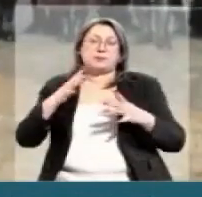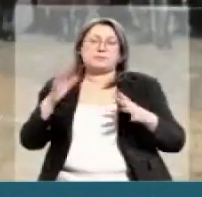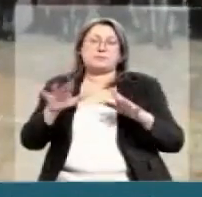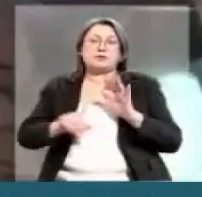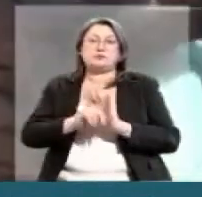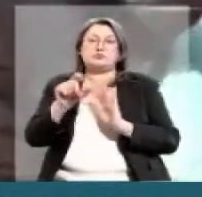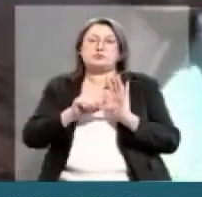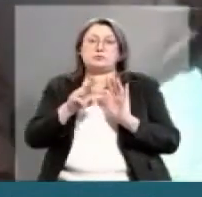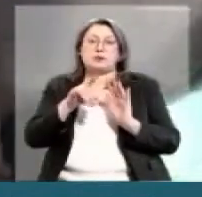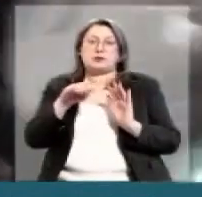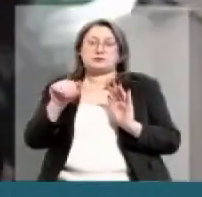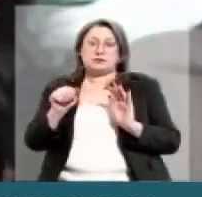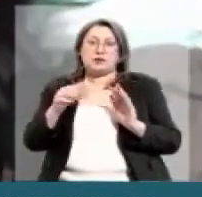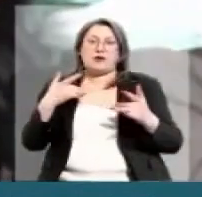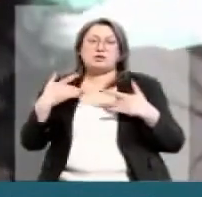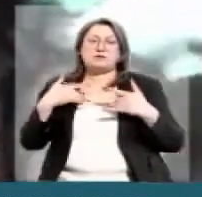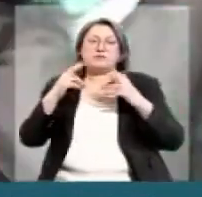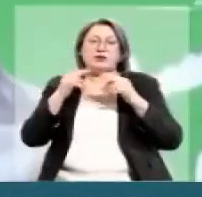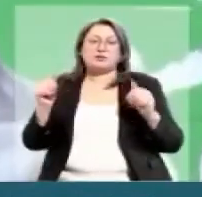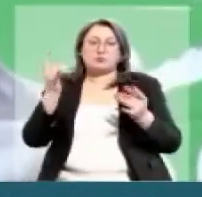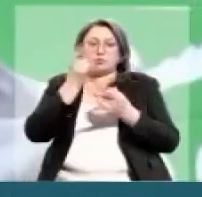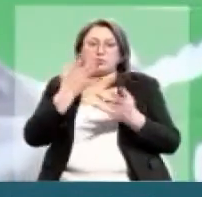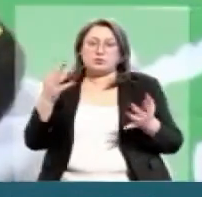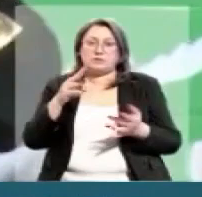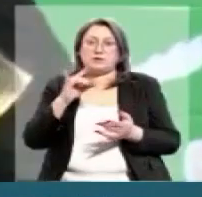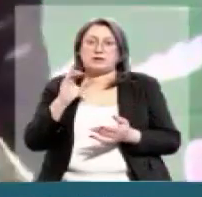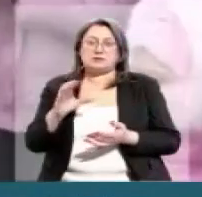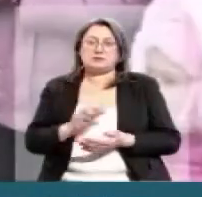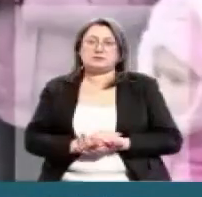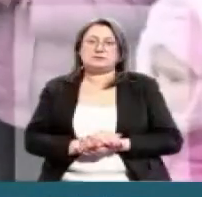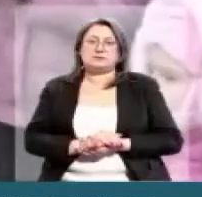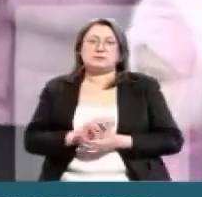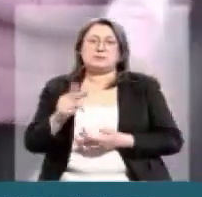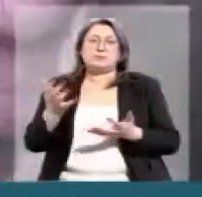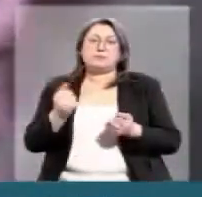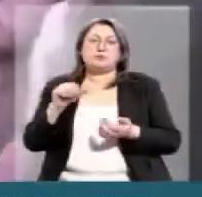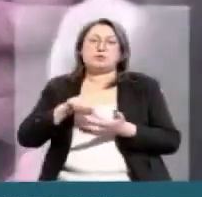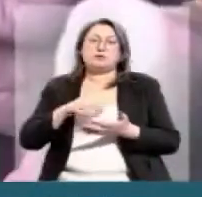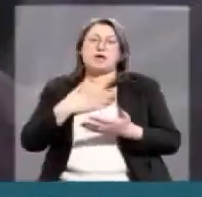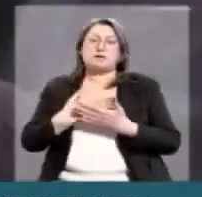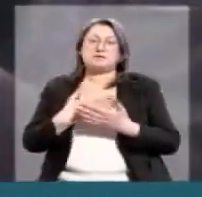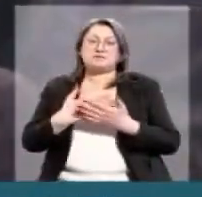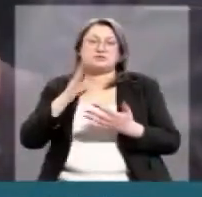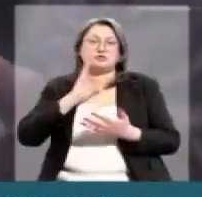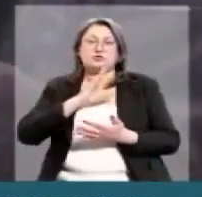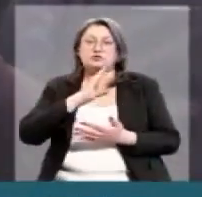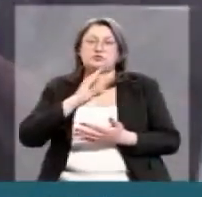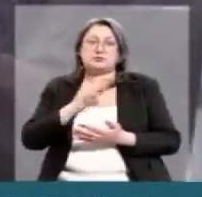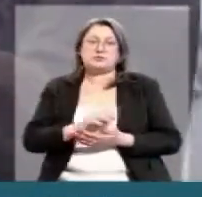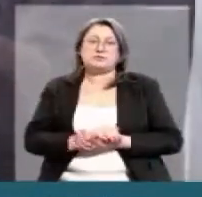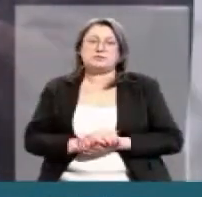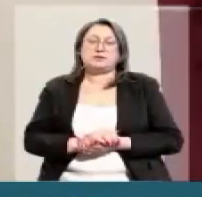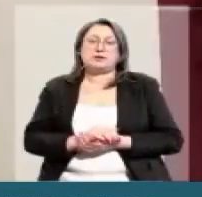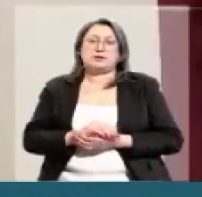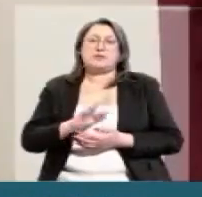концертпен басталмақ. Оған қызметтің әртүрлі салаларында жетістікке жеткен қаланың ең белсенді әйелдері қатысады. Ал келесі күні концерттік бағдарлама